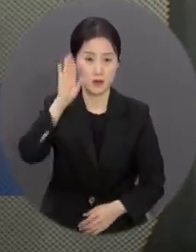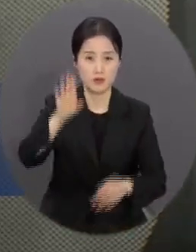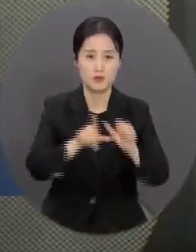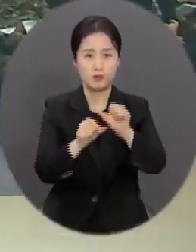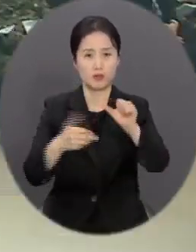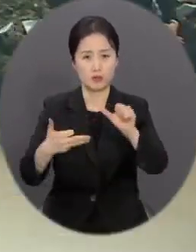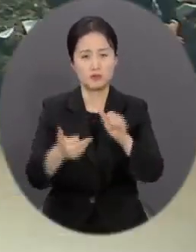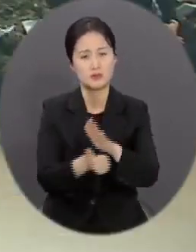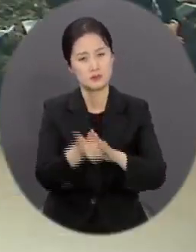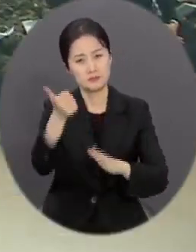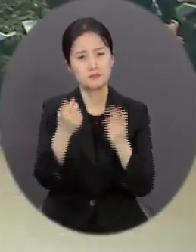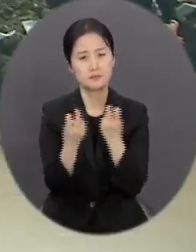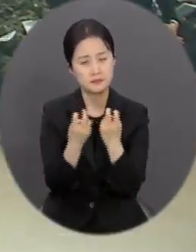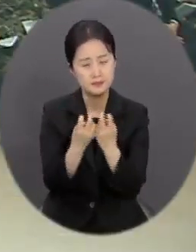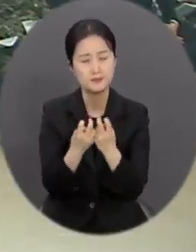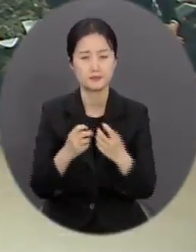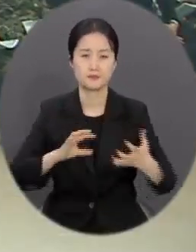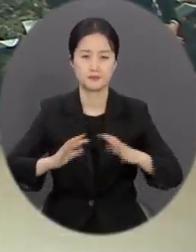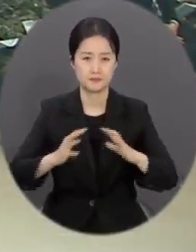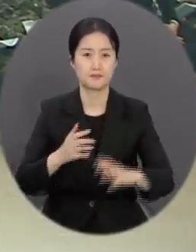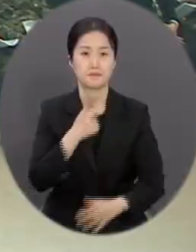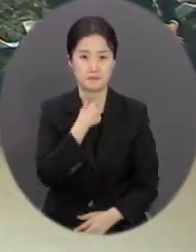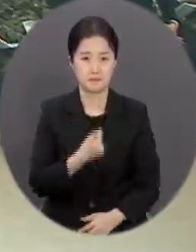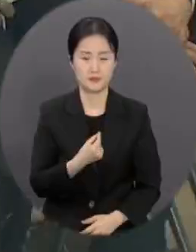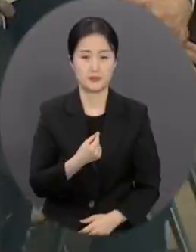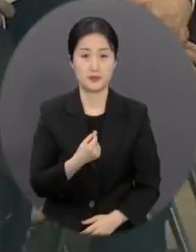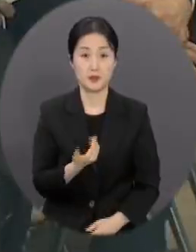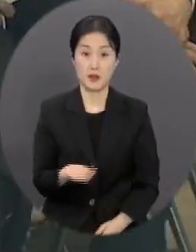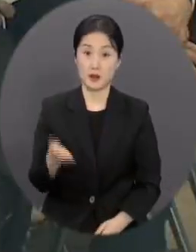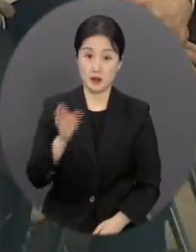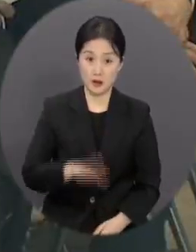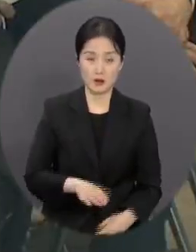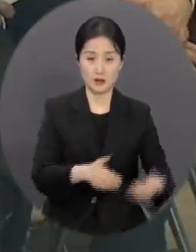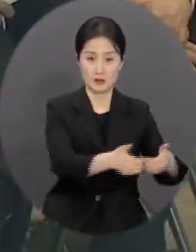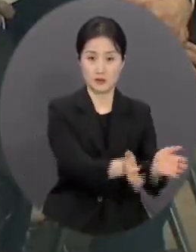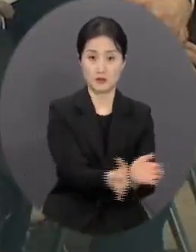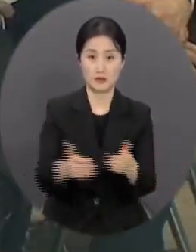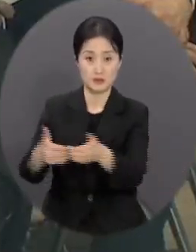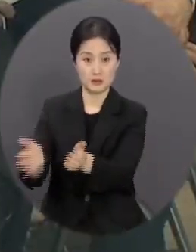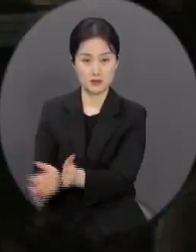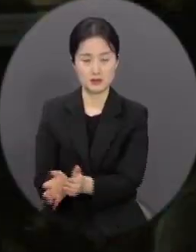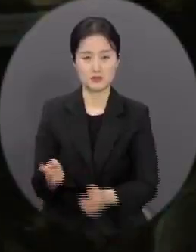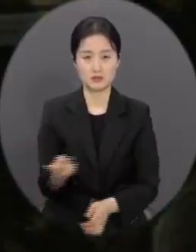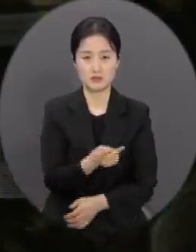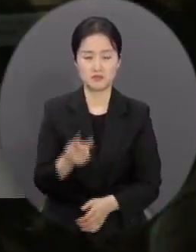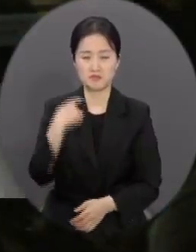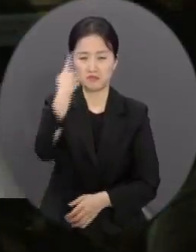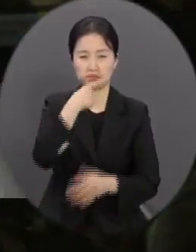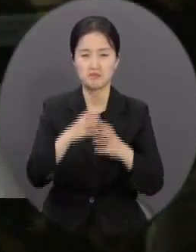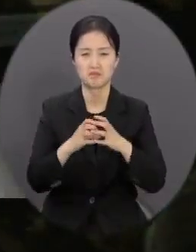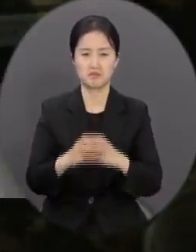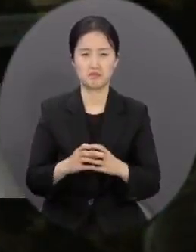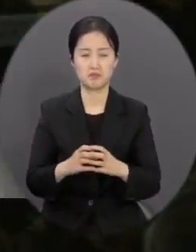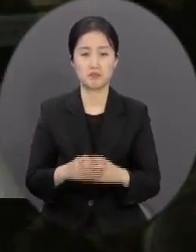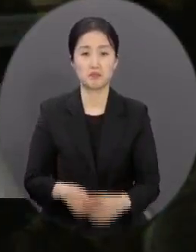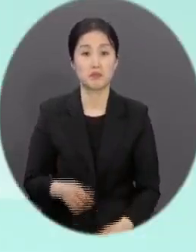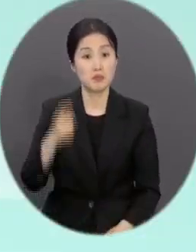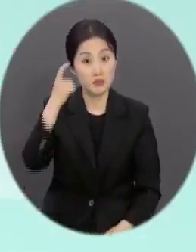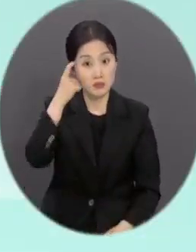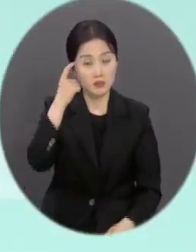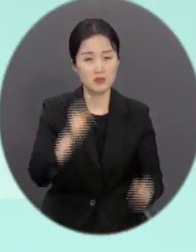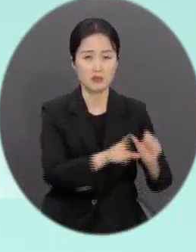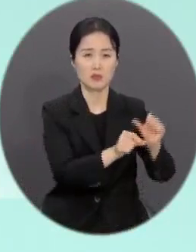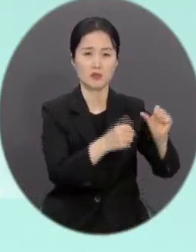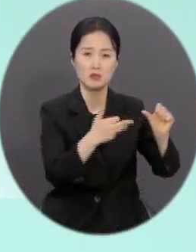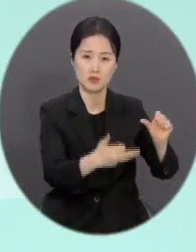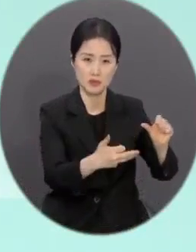나갔으면 좋을지를. 하지만 정작 당사자들 반응은 냉랭했습니다. 5.18 공법단체들은 특전사